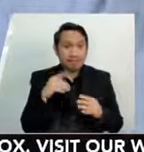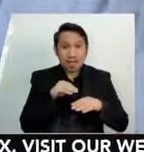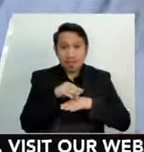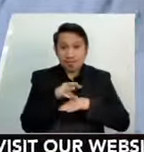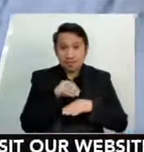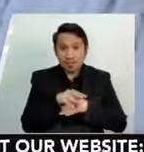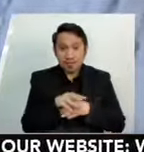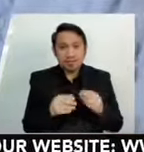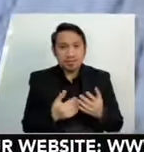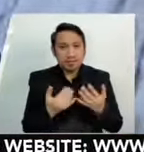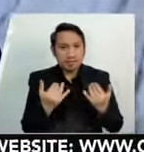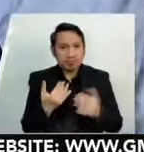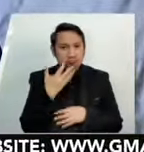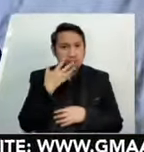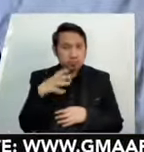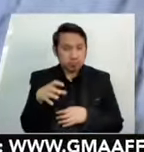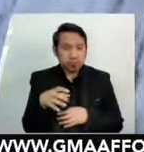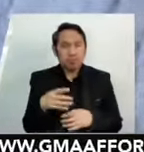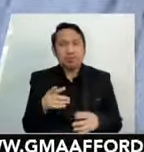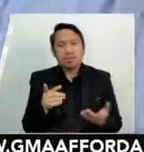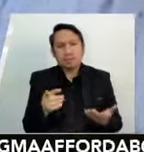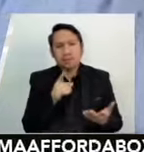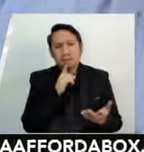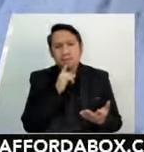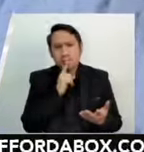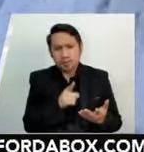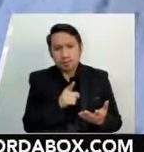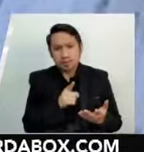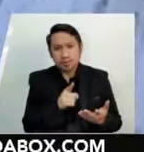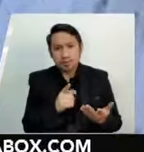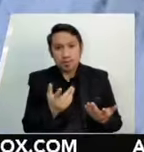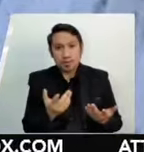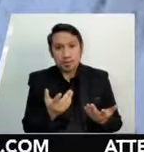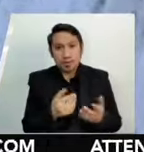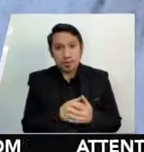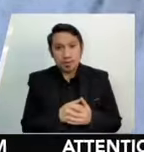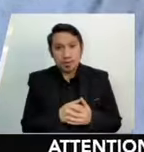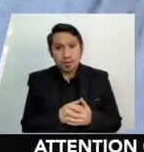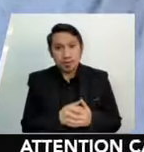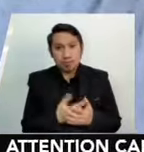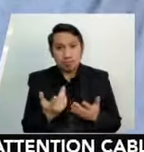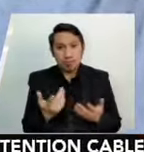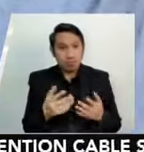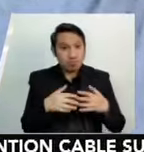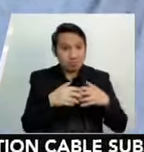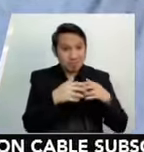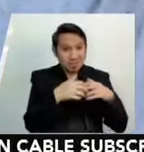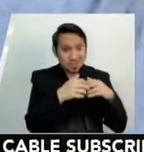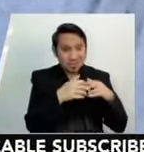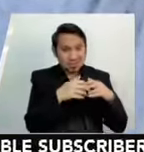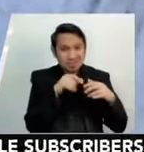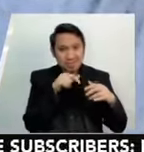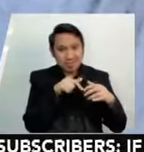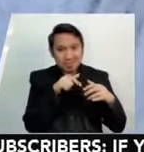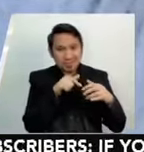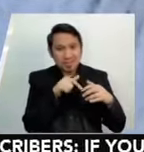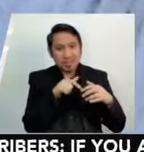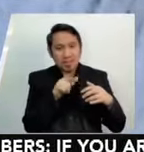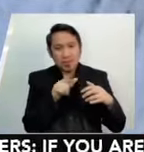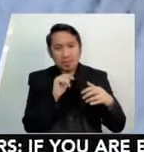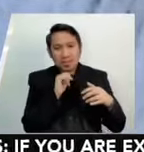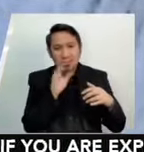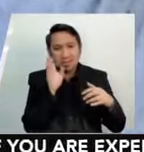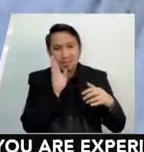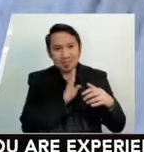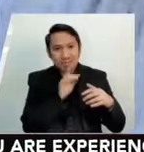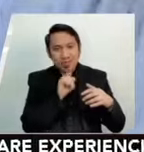tag-init. Siguraduhin tamang ginagamit na coolant sa inyong makina para hindi masira ang cooling system ng inyong sasakyan. Huwag